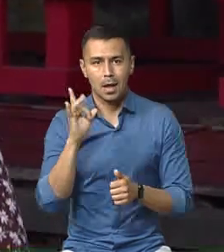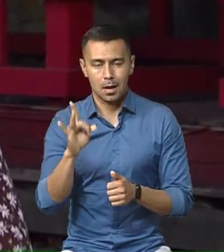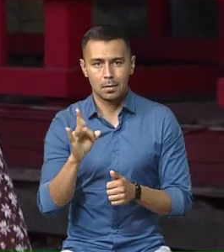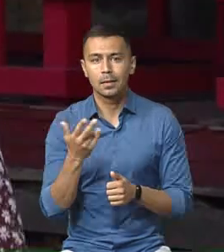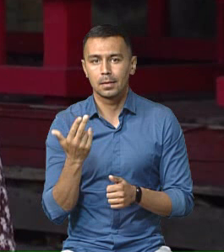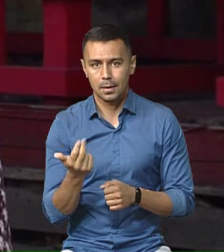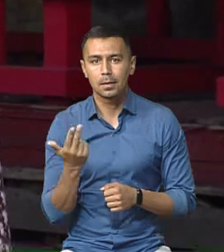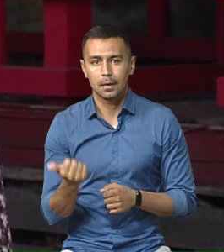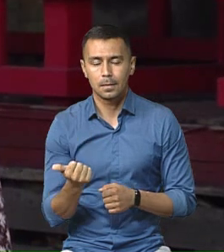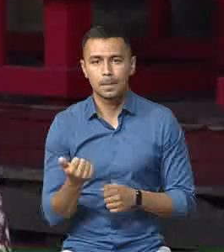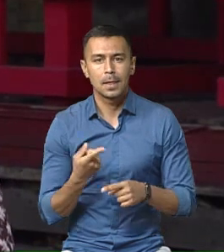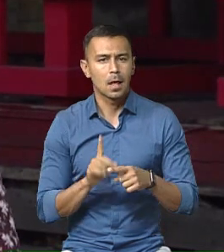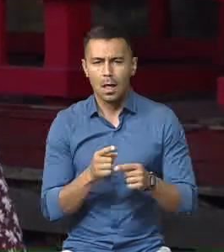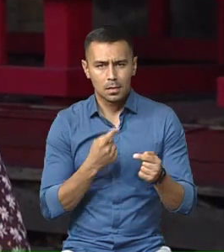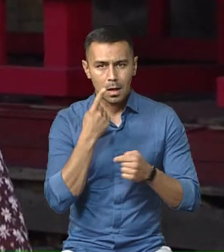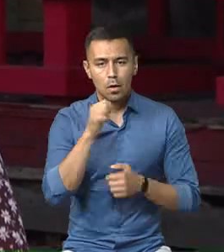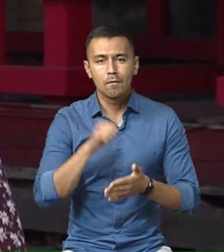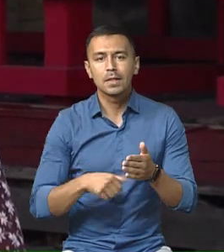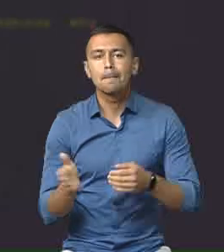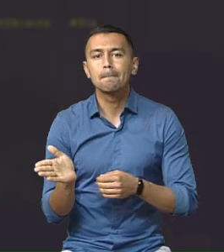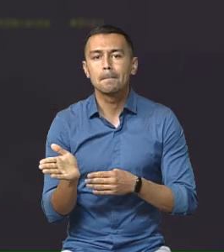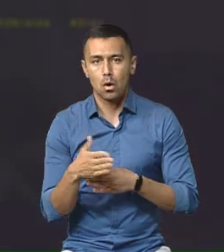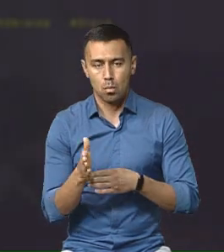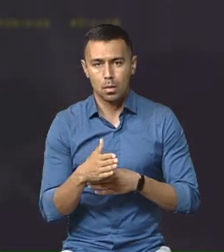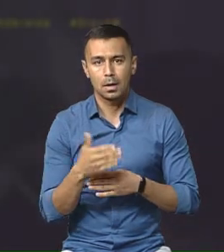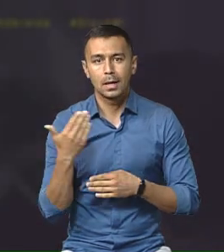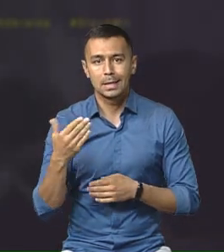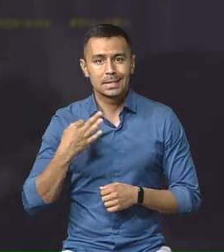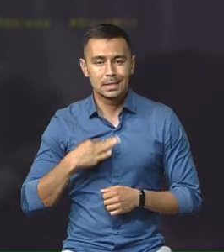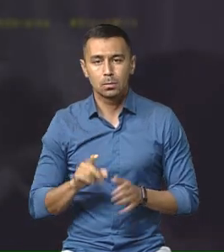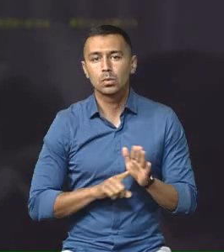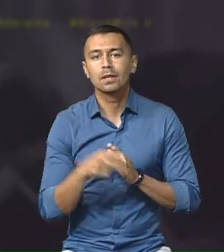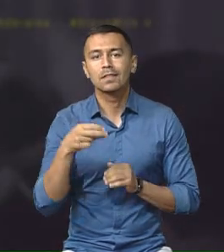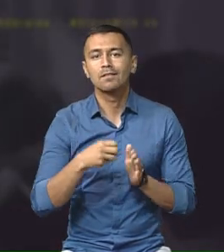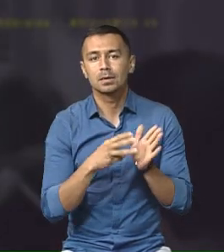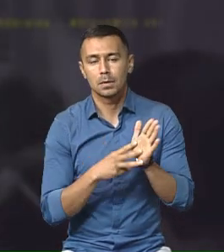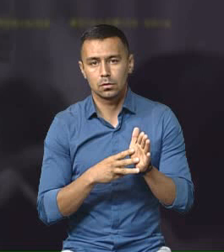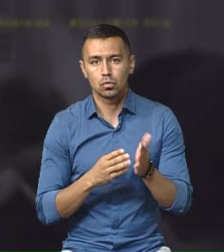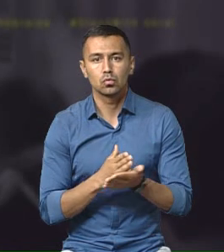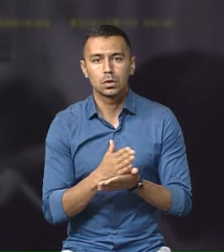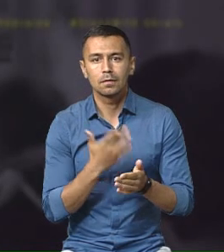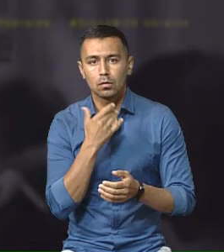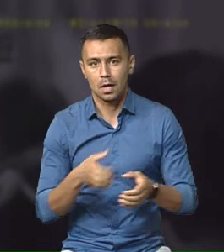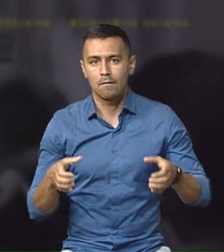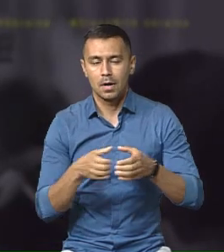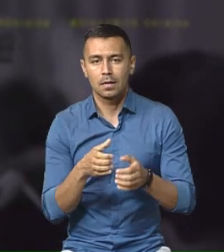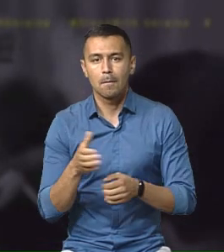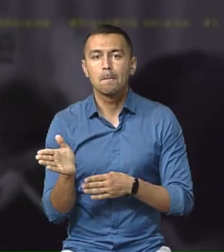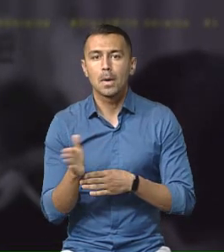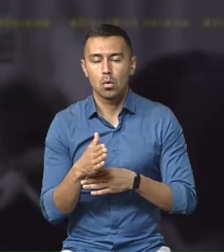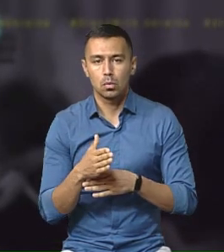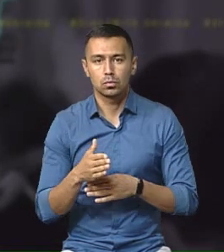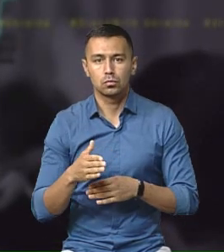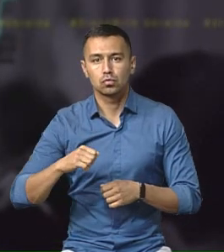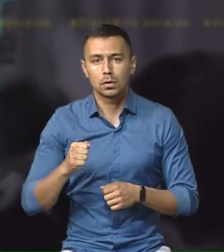да. Це не так далеко від Маріуполя. Її Дмитро з 2018-го служить у Нацгвардії в Маріуполі.